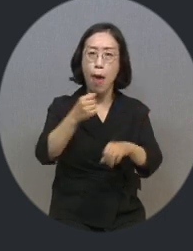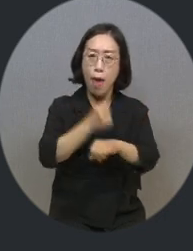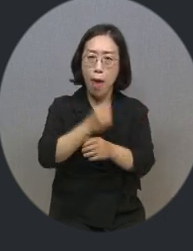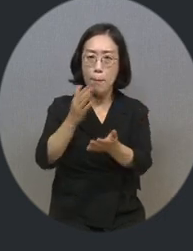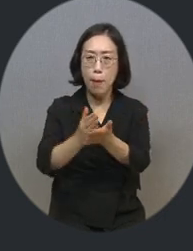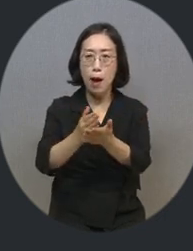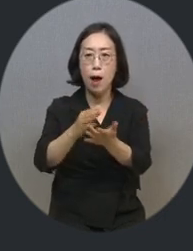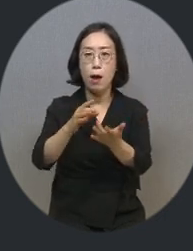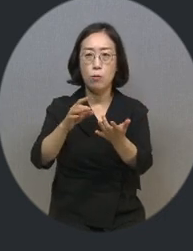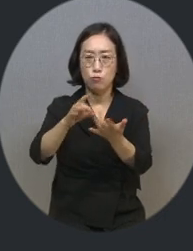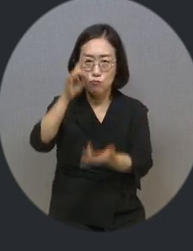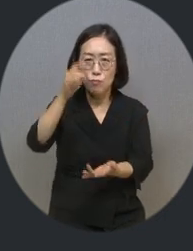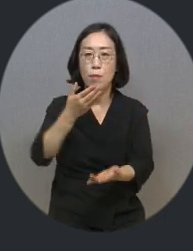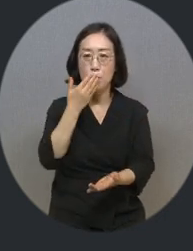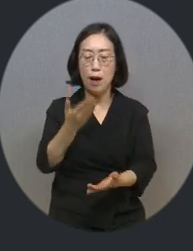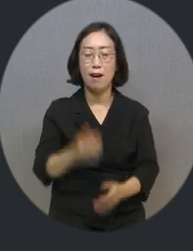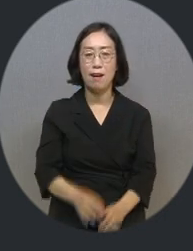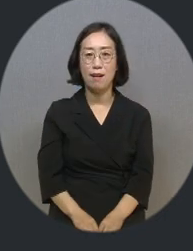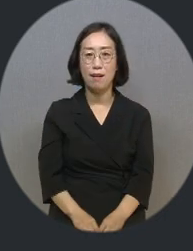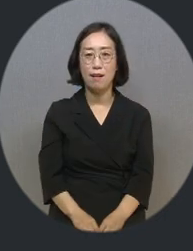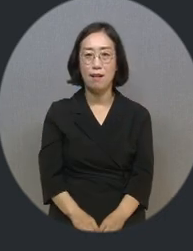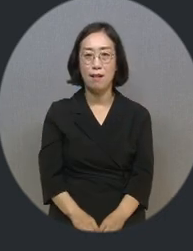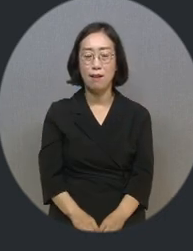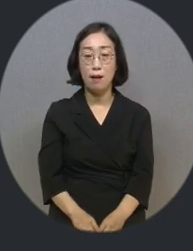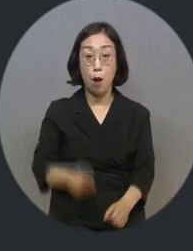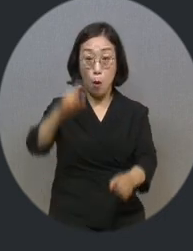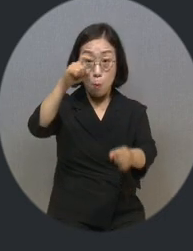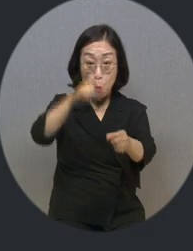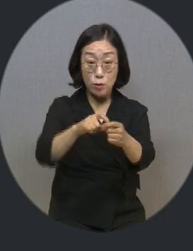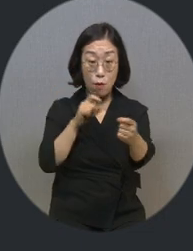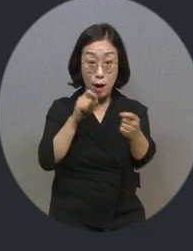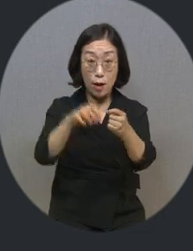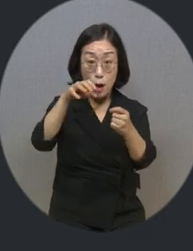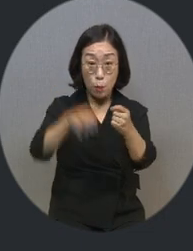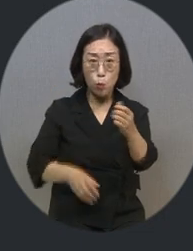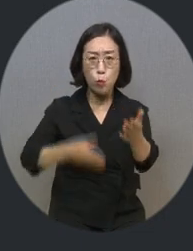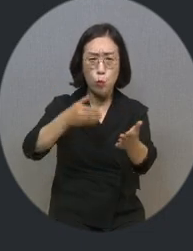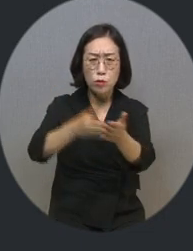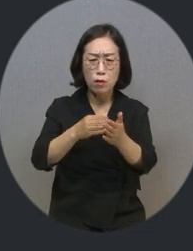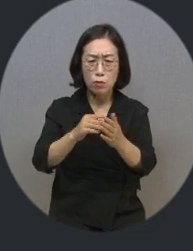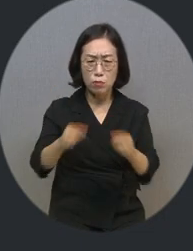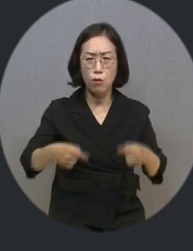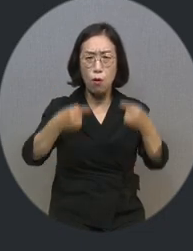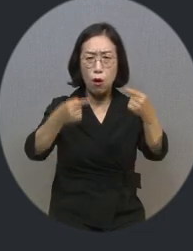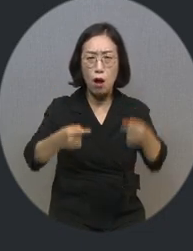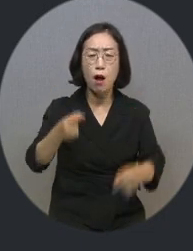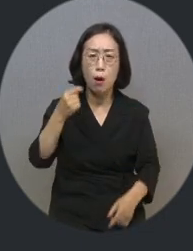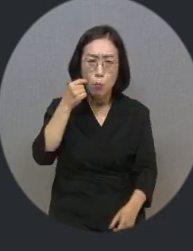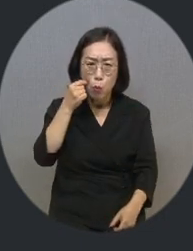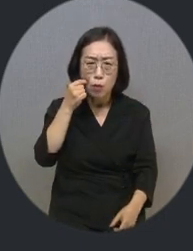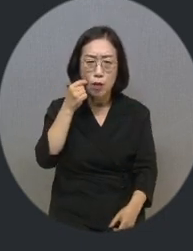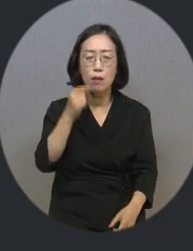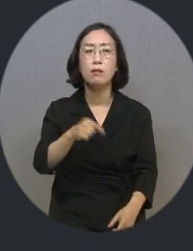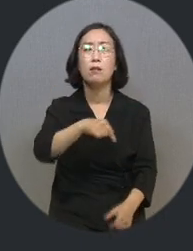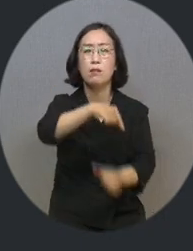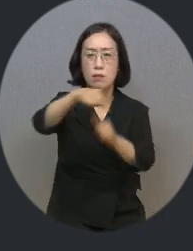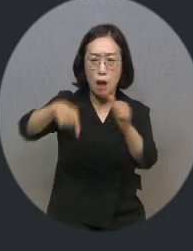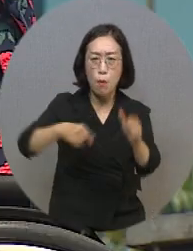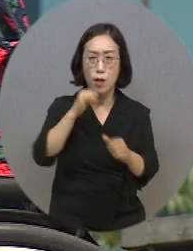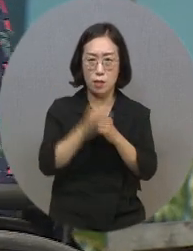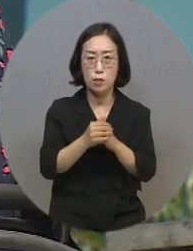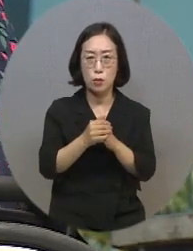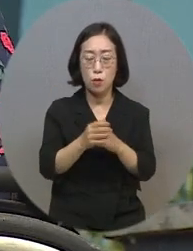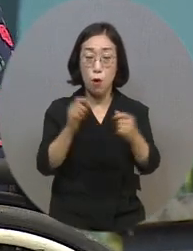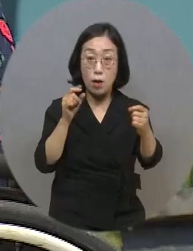있도록 돕습니다 목적지 앞에 도착해도 막상 들어가지 못하는 상황을 예방하고자 장소